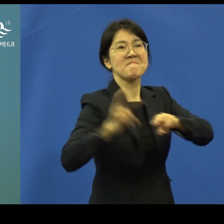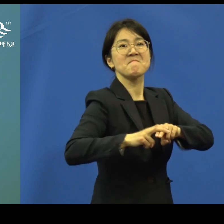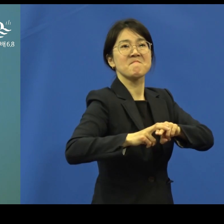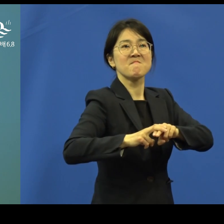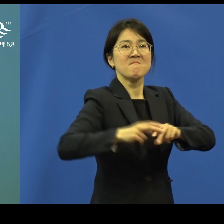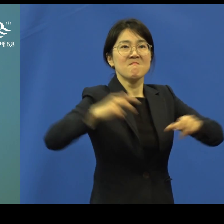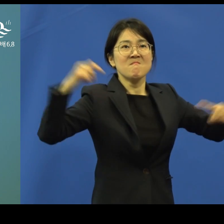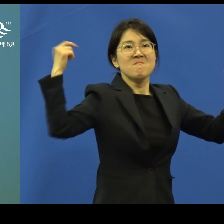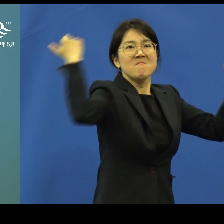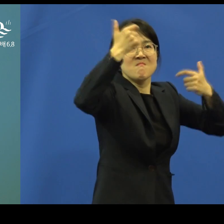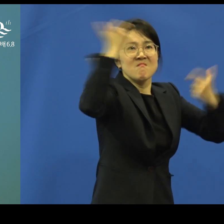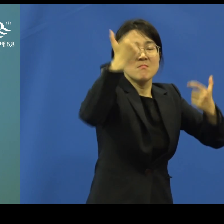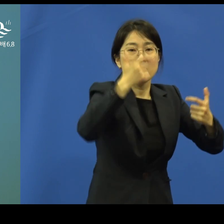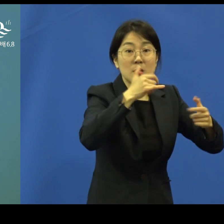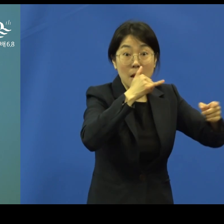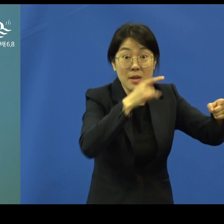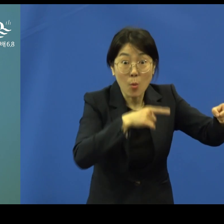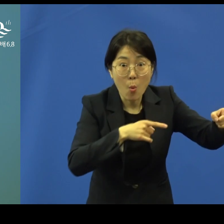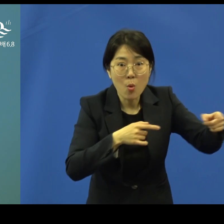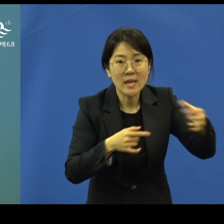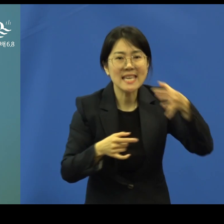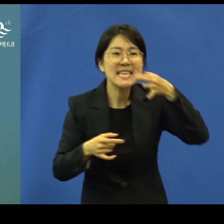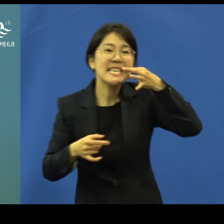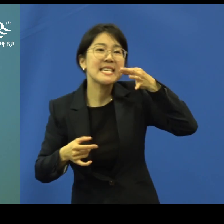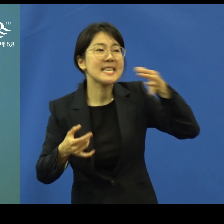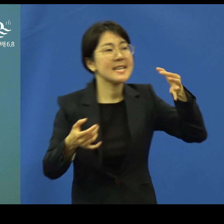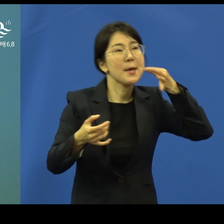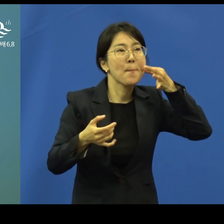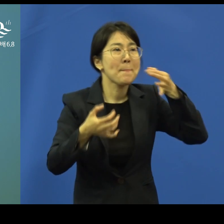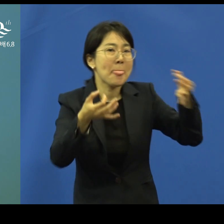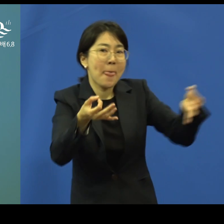권력에 광분하는 거예요. 인기에,